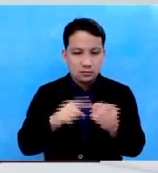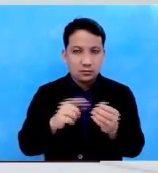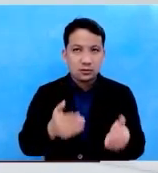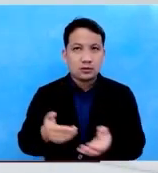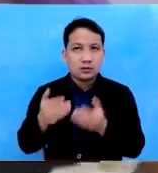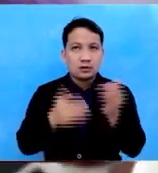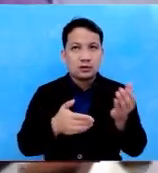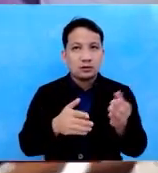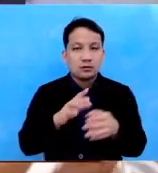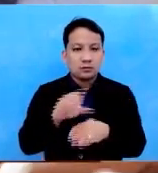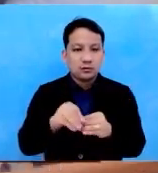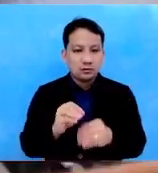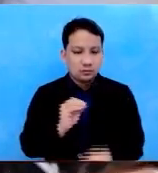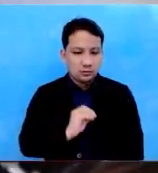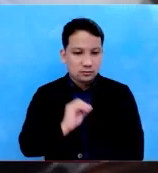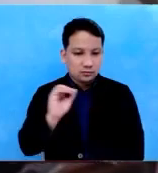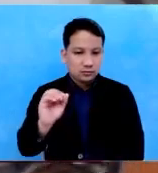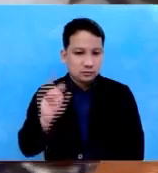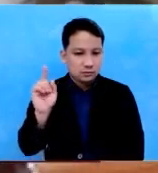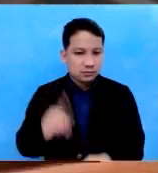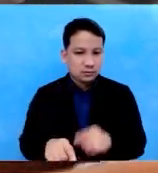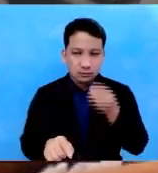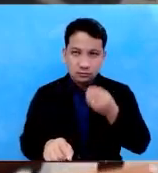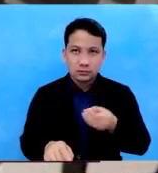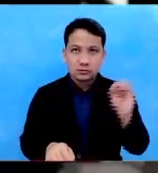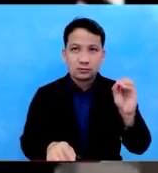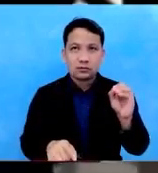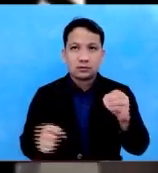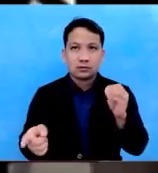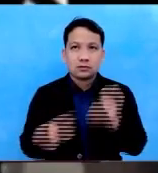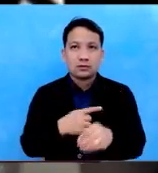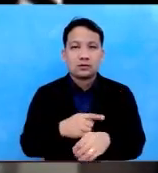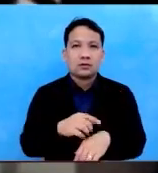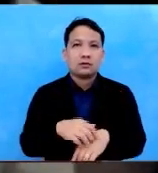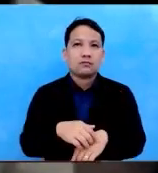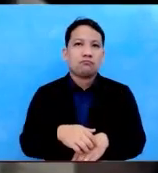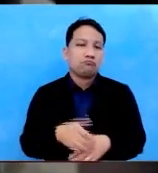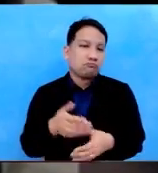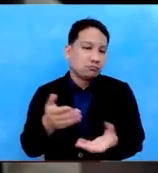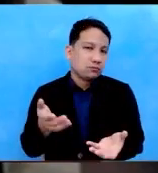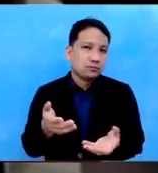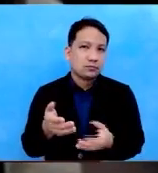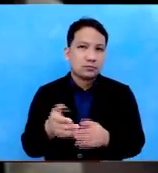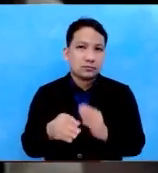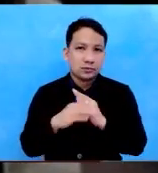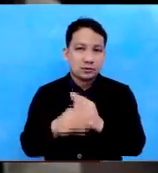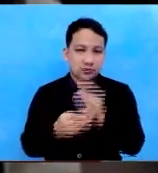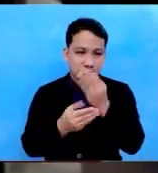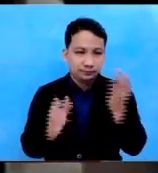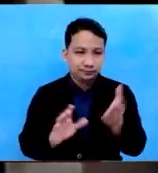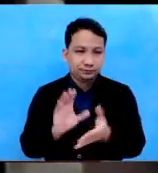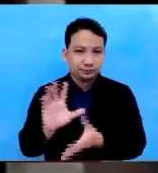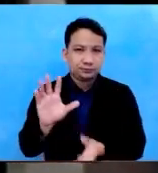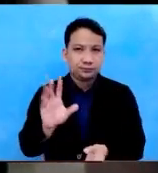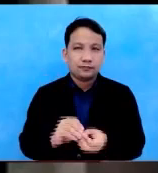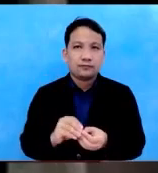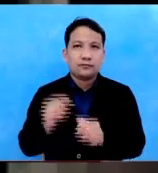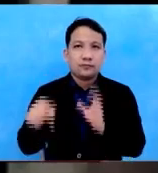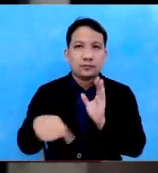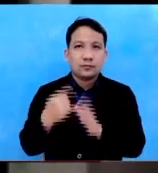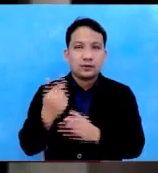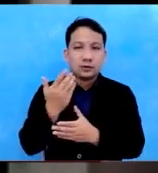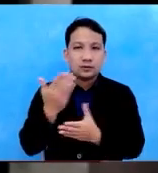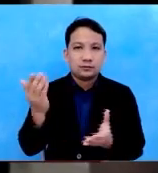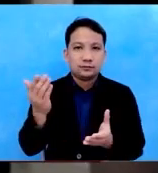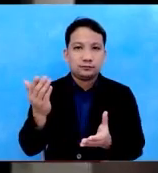ang sarili para di matuloy ang pagpapadeport. That's one of the tactics used by lawyers sometimes so that their clients